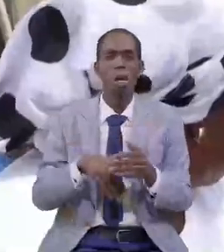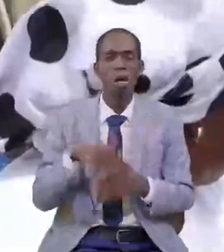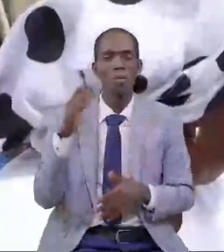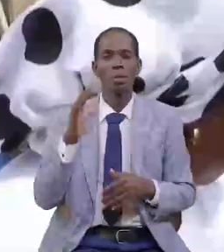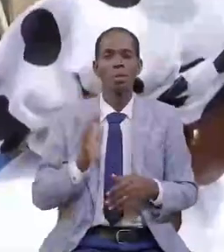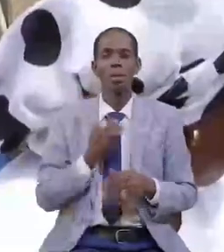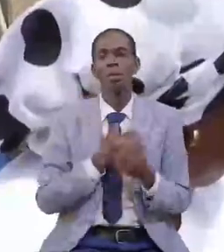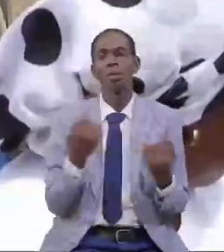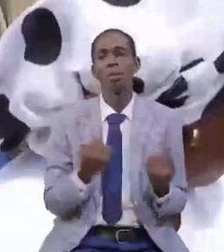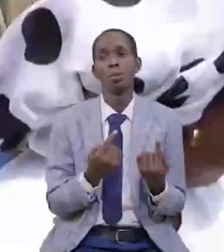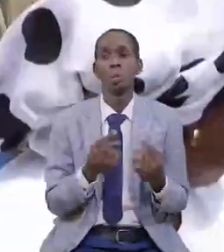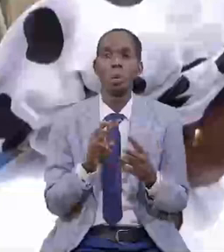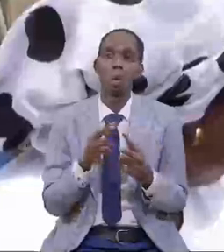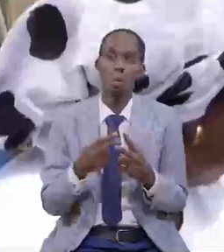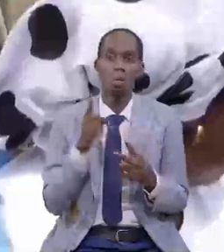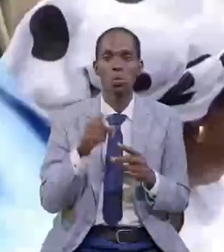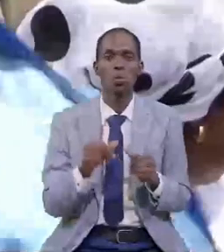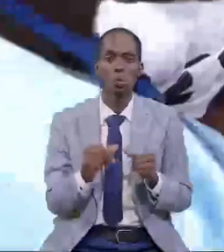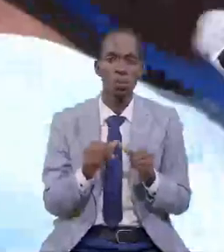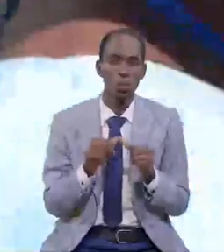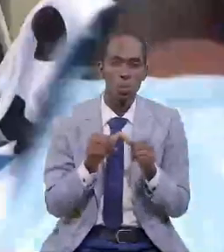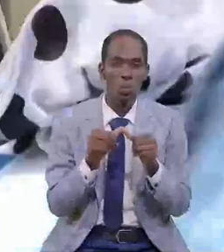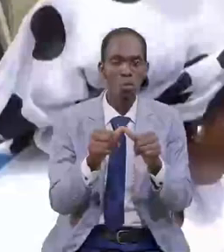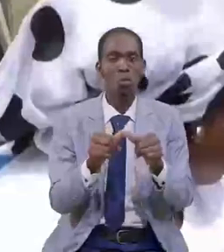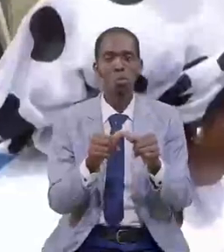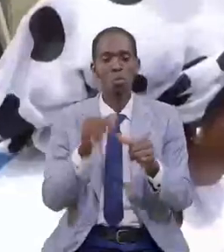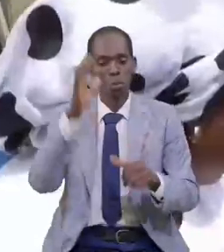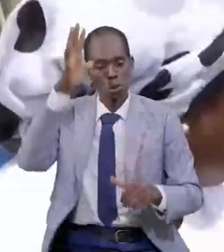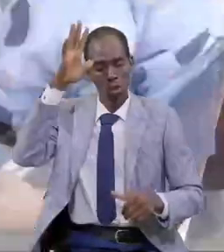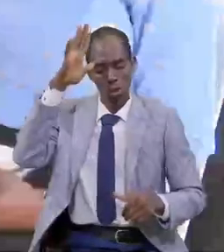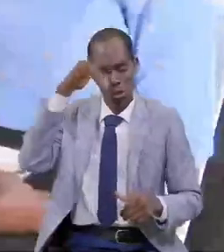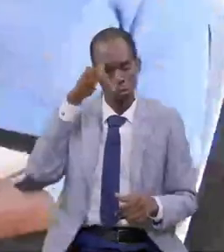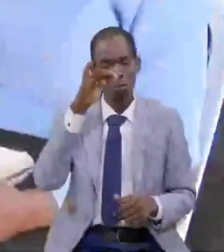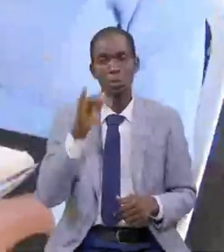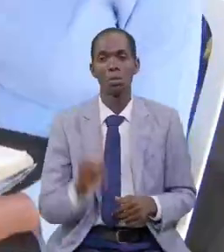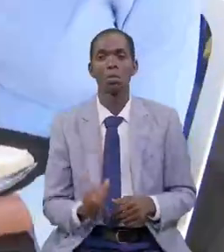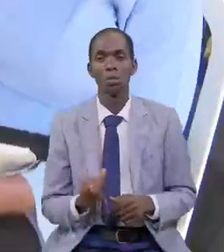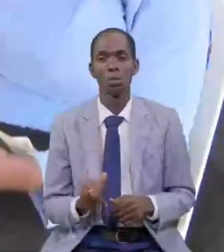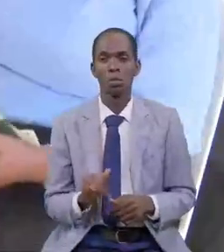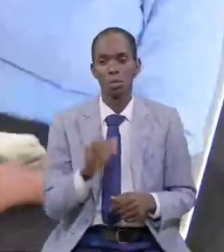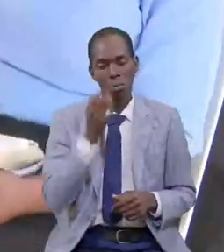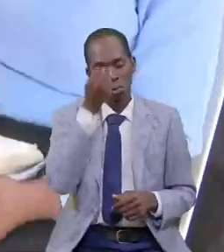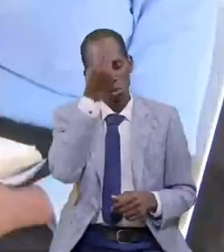quelqu'un peut décider de continuer de pécher de façon rigide